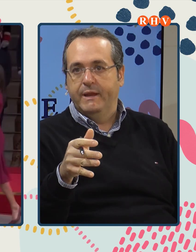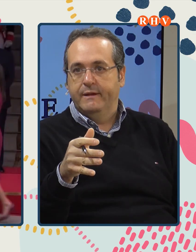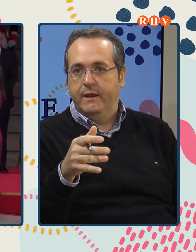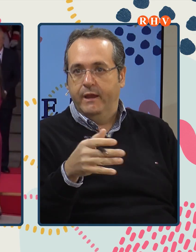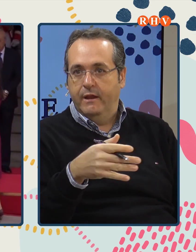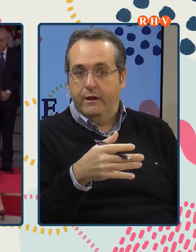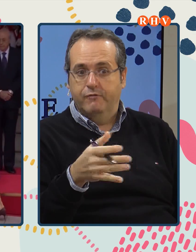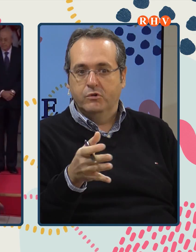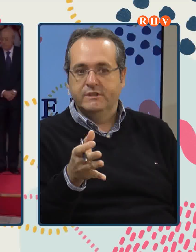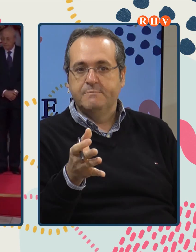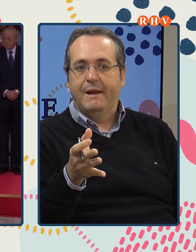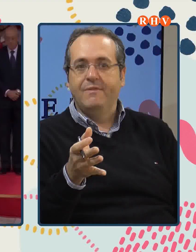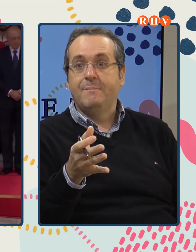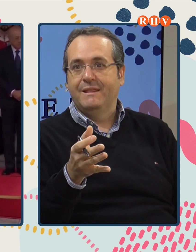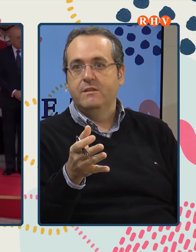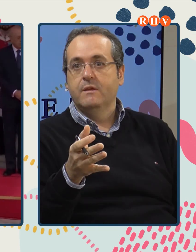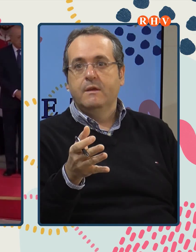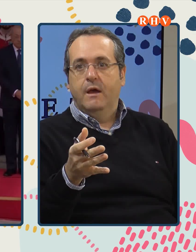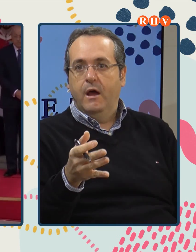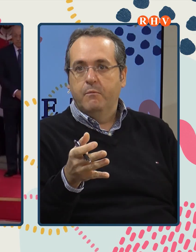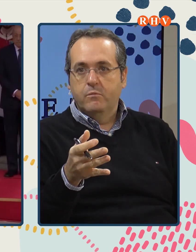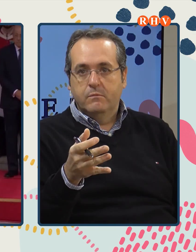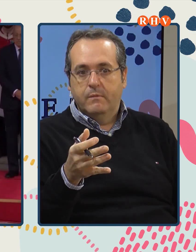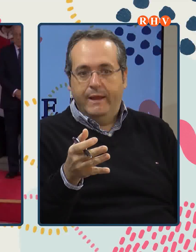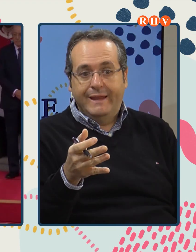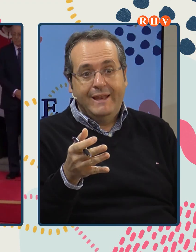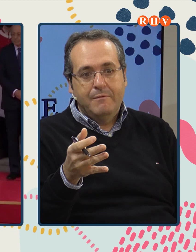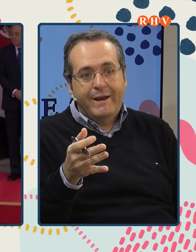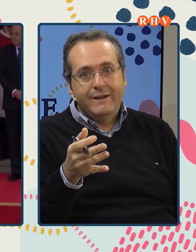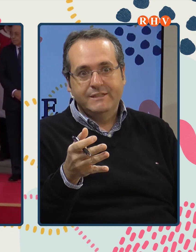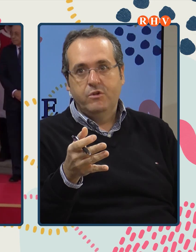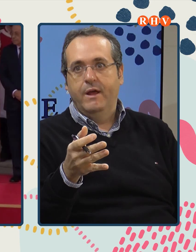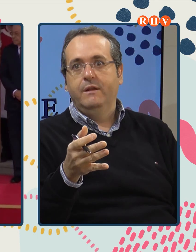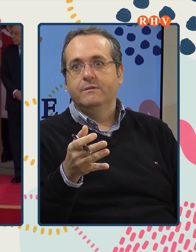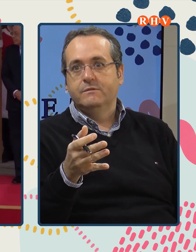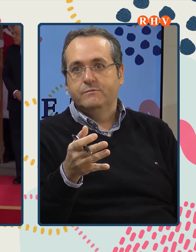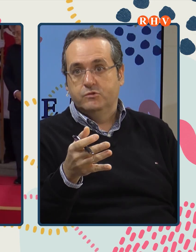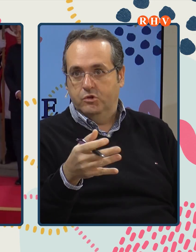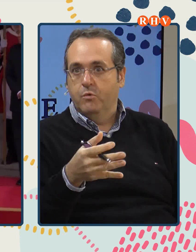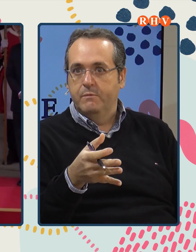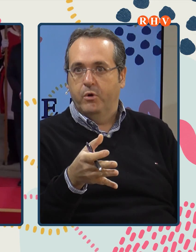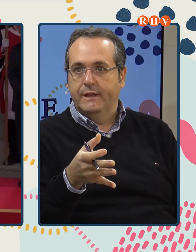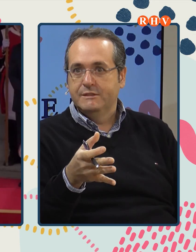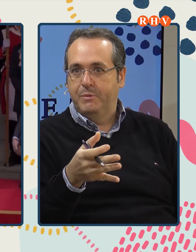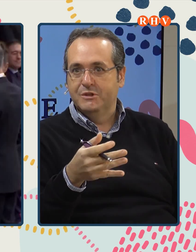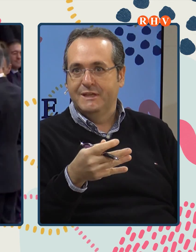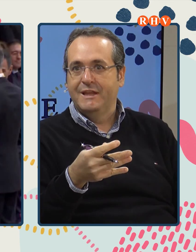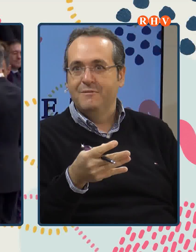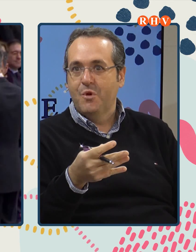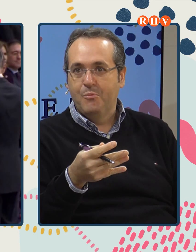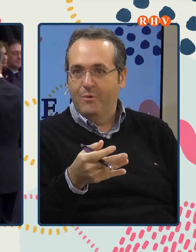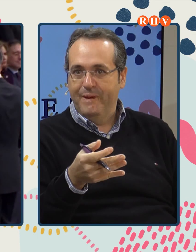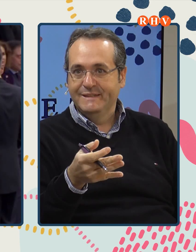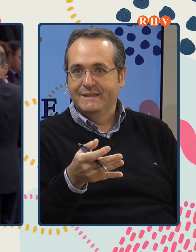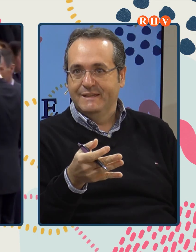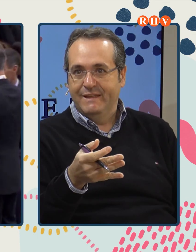no? Perquè és que en el fons estem parlant de partits que en el marc nacional són molt importants, però és que tenen